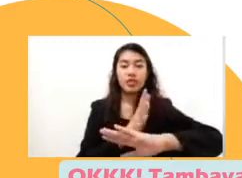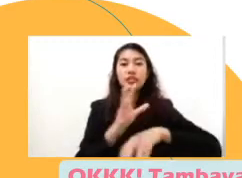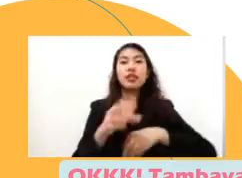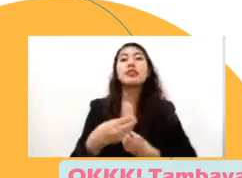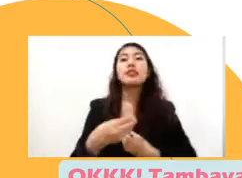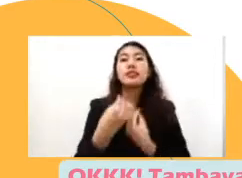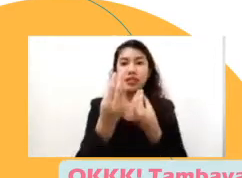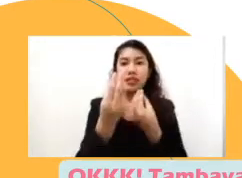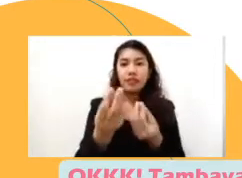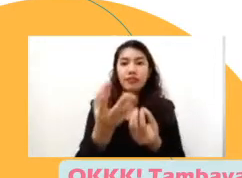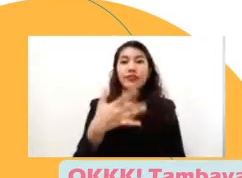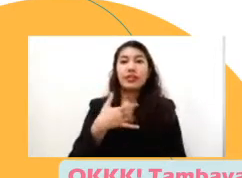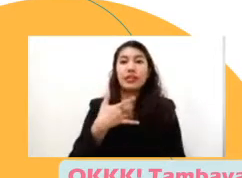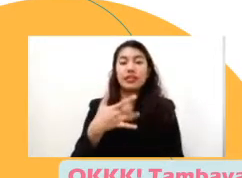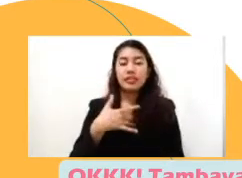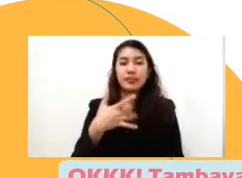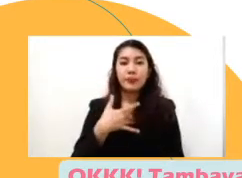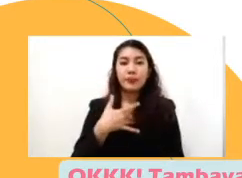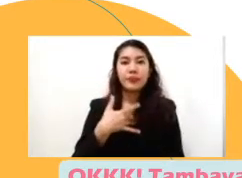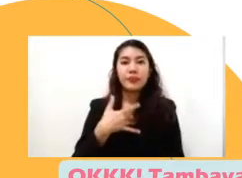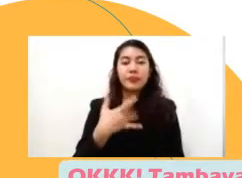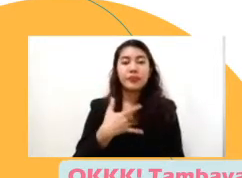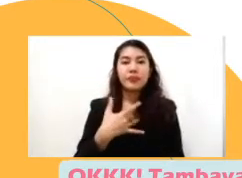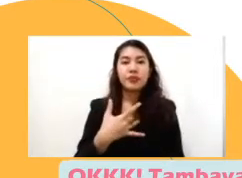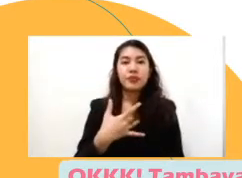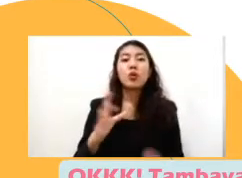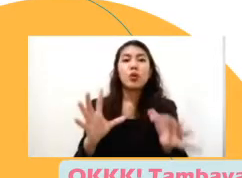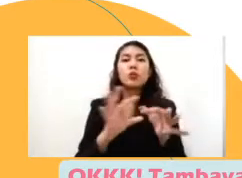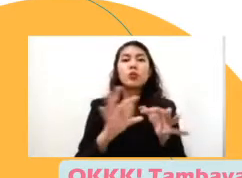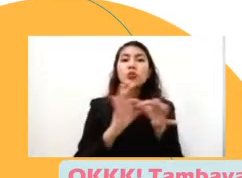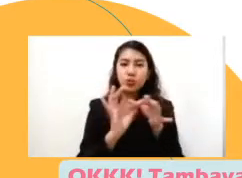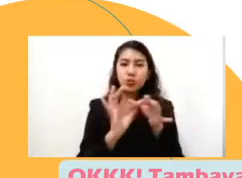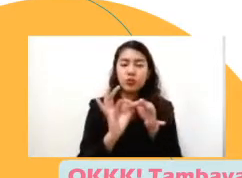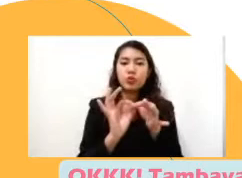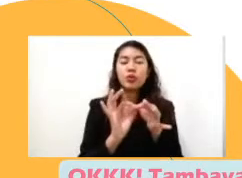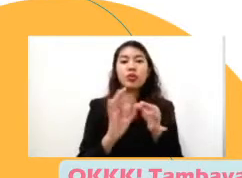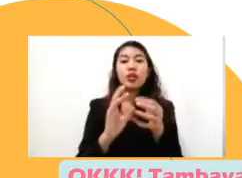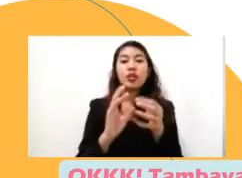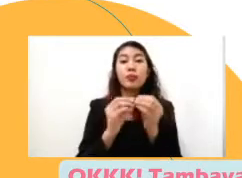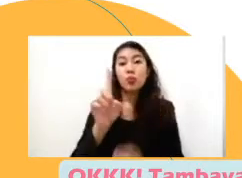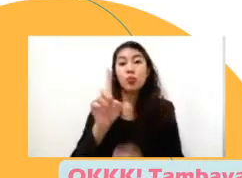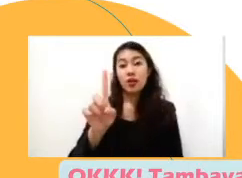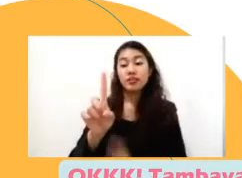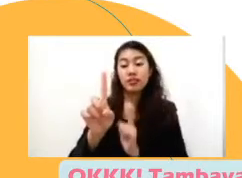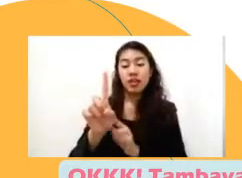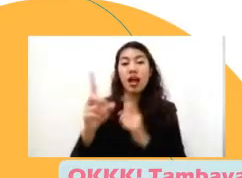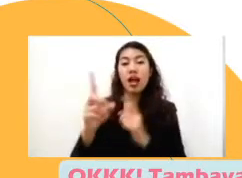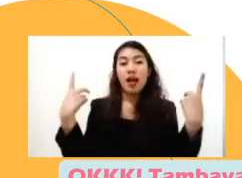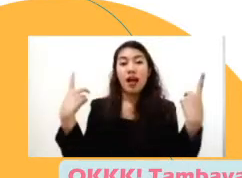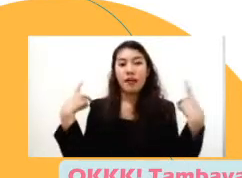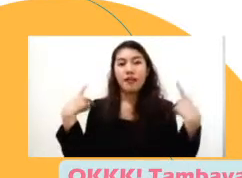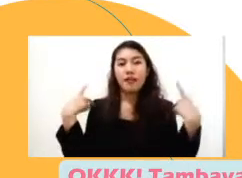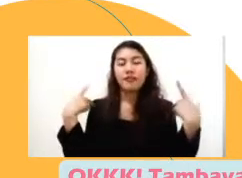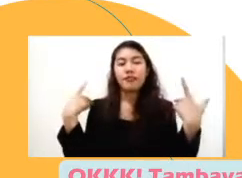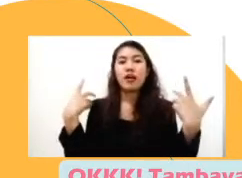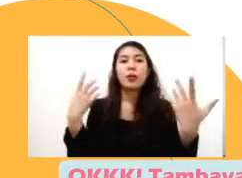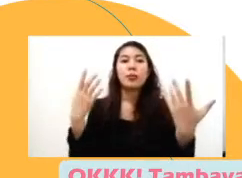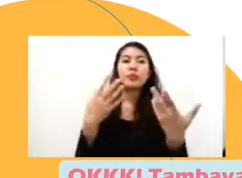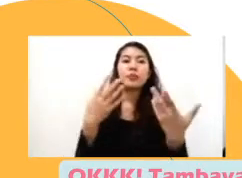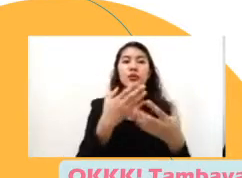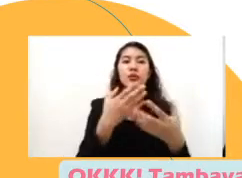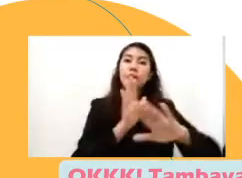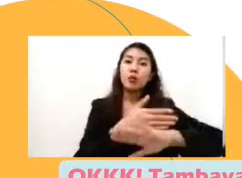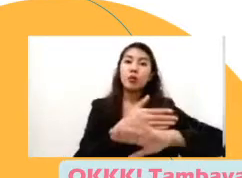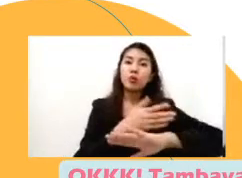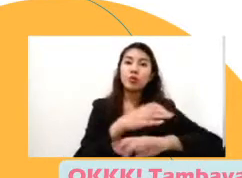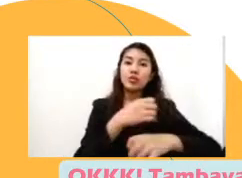siya. So, mag-related yung dalawang yun. So, una, may mga kompositor na gusto nila may